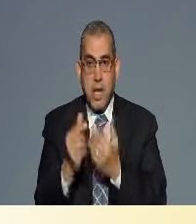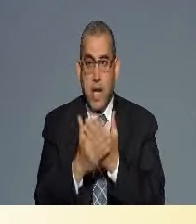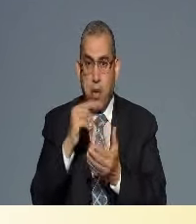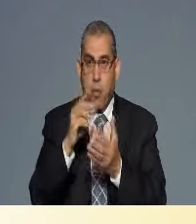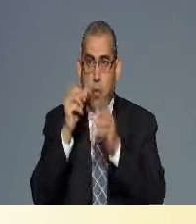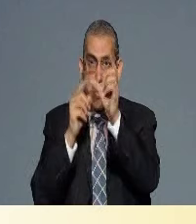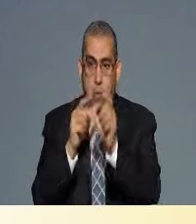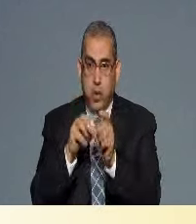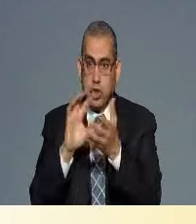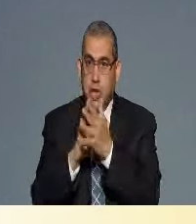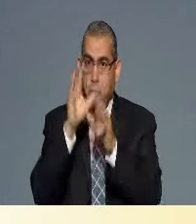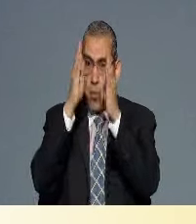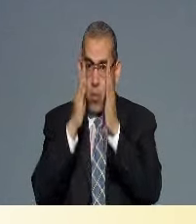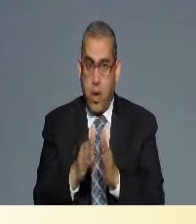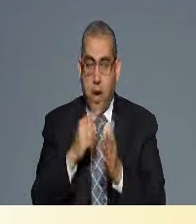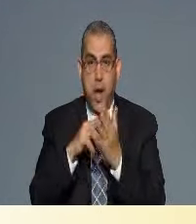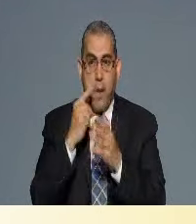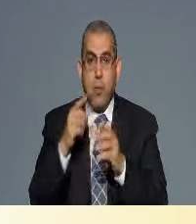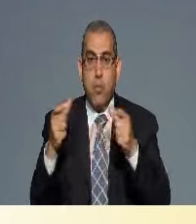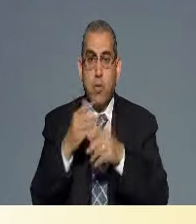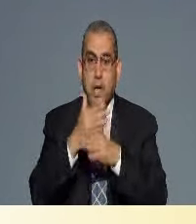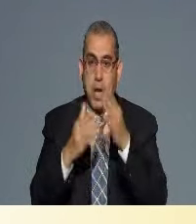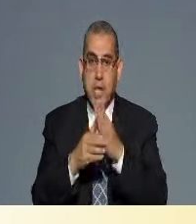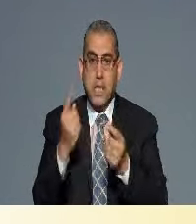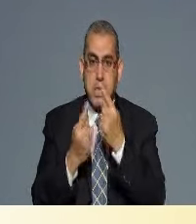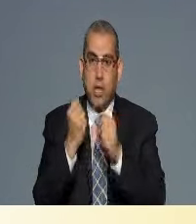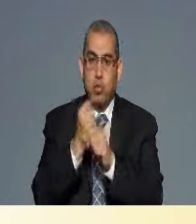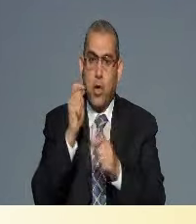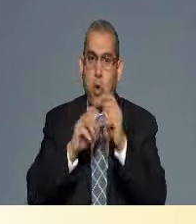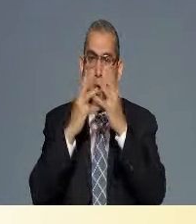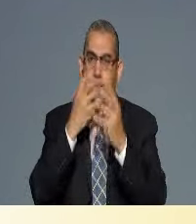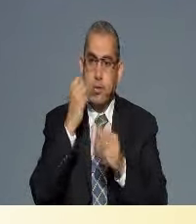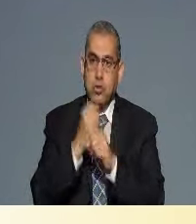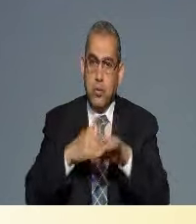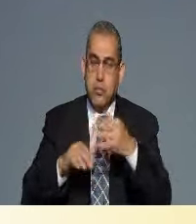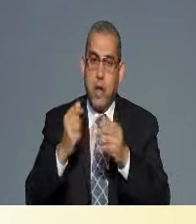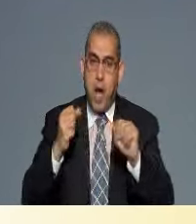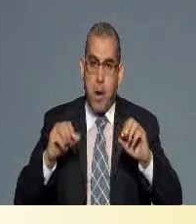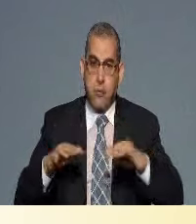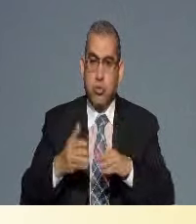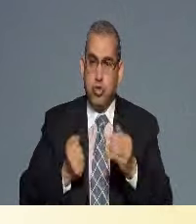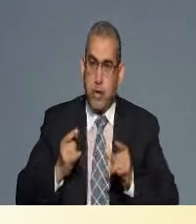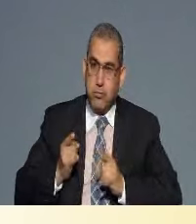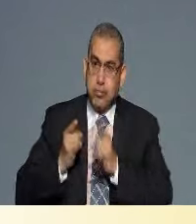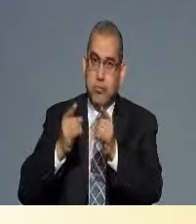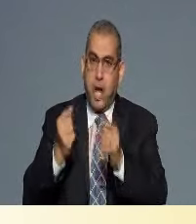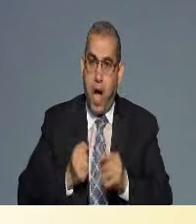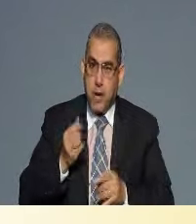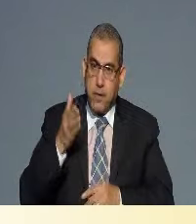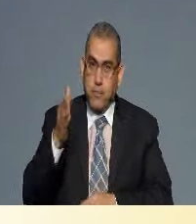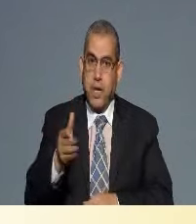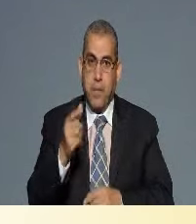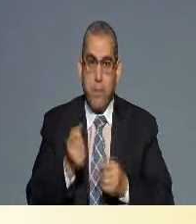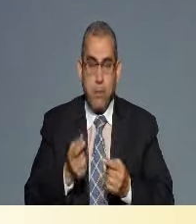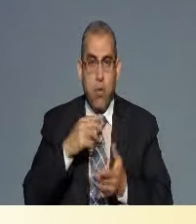من رؤية شاملة لمجتمع زراعي صناعي تجاري، بنية تحتية ضخمة، شبكات وطرق سكك حديدية. وده بالفعل النهاردة